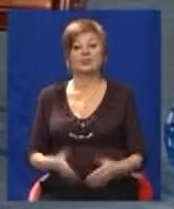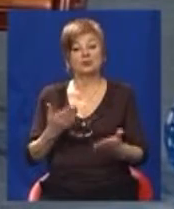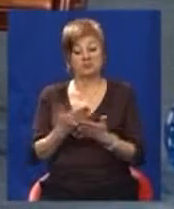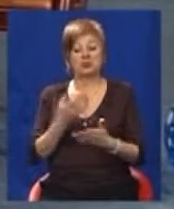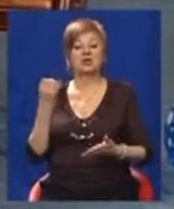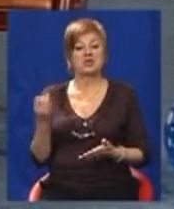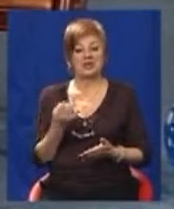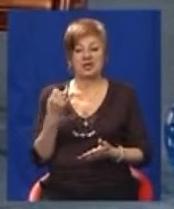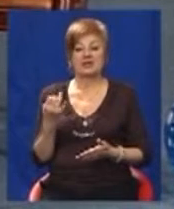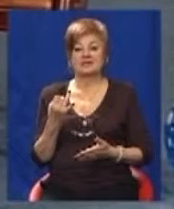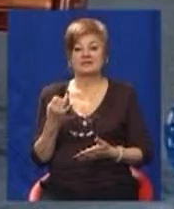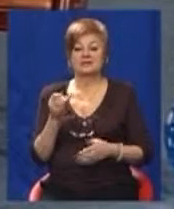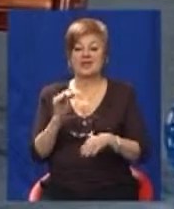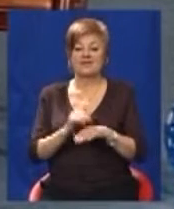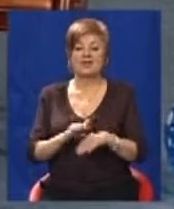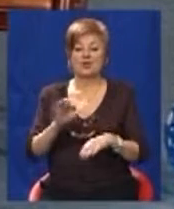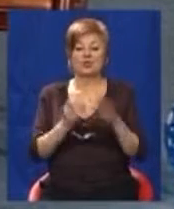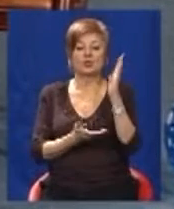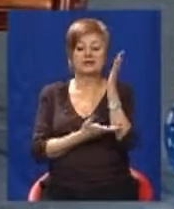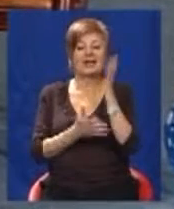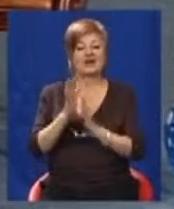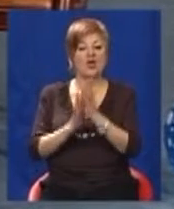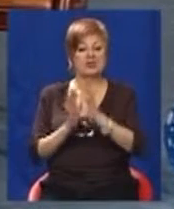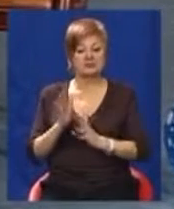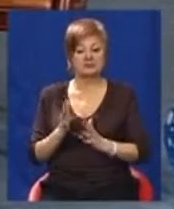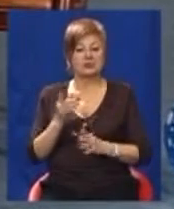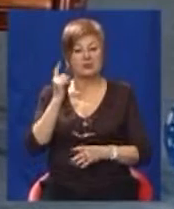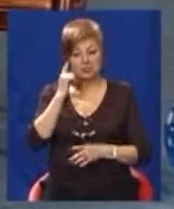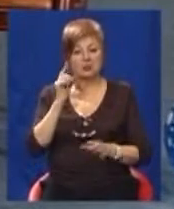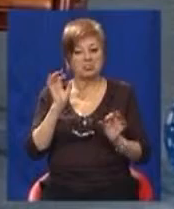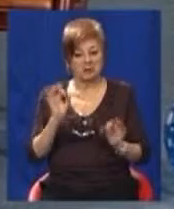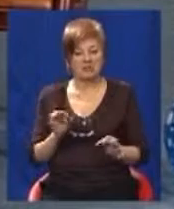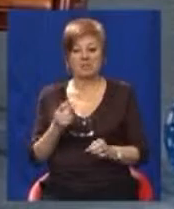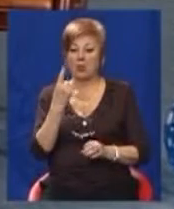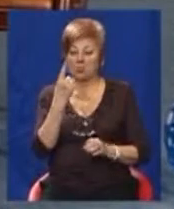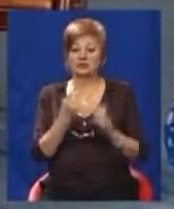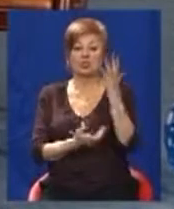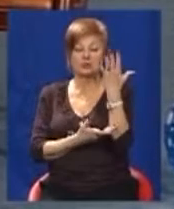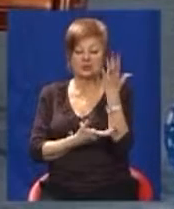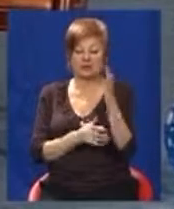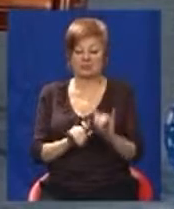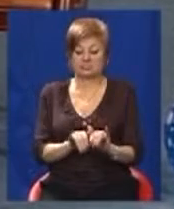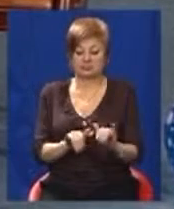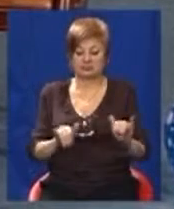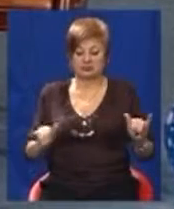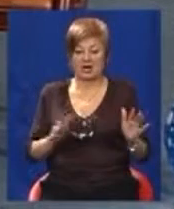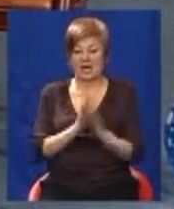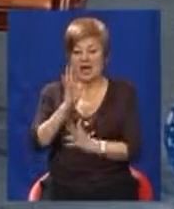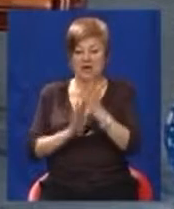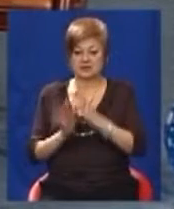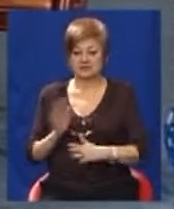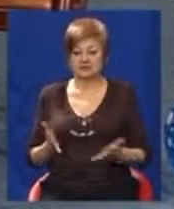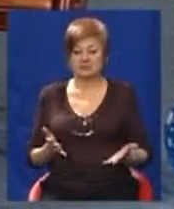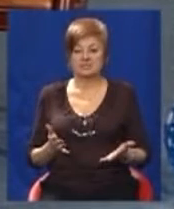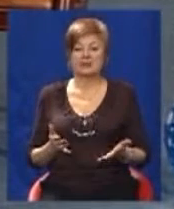Ось така цікаві факти про дерево ліс. Хто б міг подумати, так, Амінка, що одна рослина може бути цілим лісом? А як